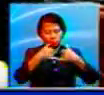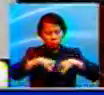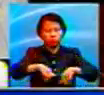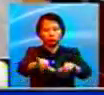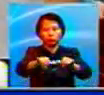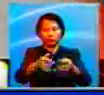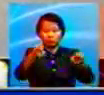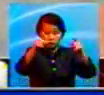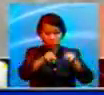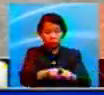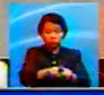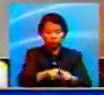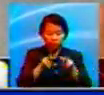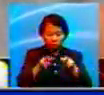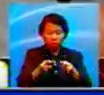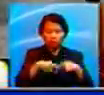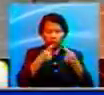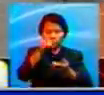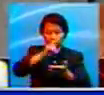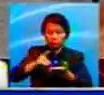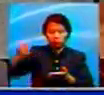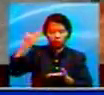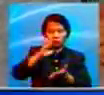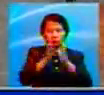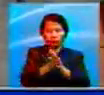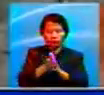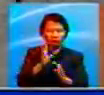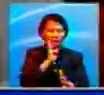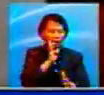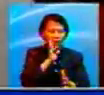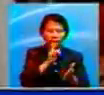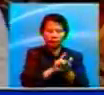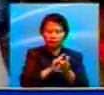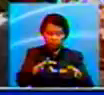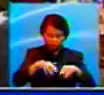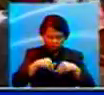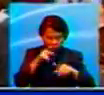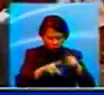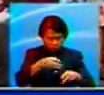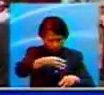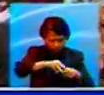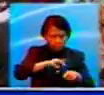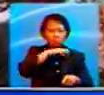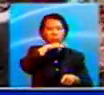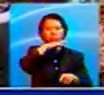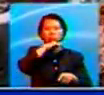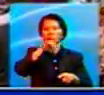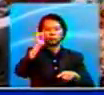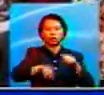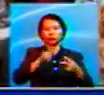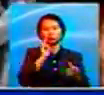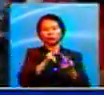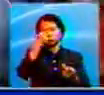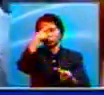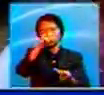berterusan. Kejadian yang dikesan sejak seminggu lalu menyebabkan bekalan air yang diterima penduduk menjadi keruh dan tidak lagi